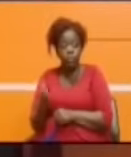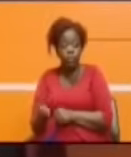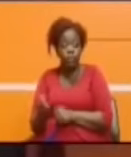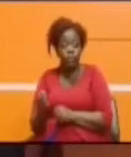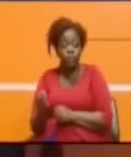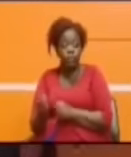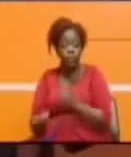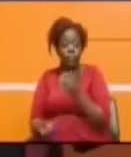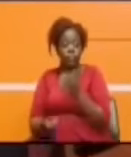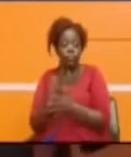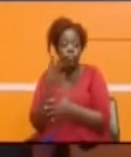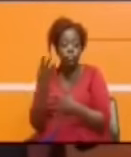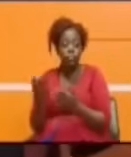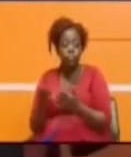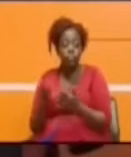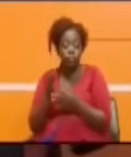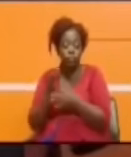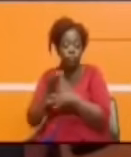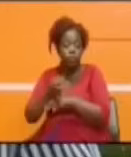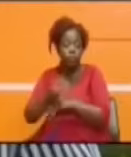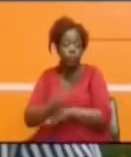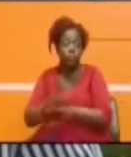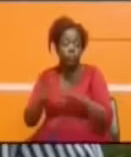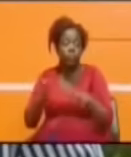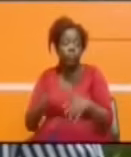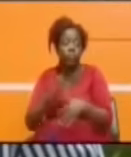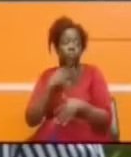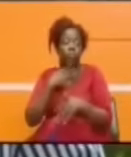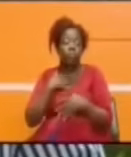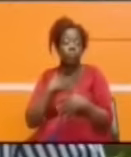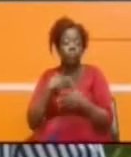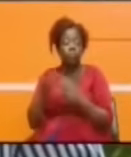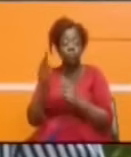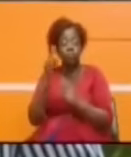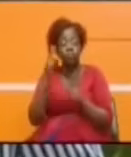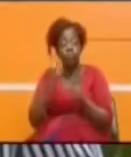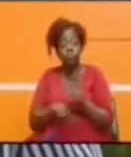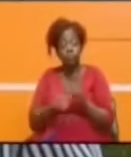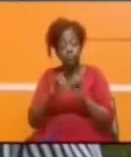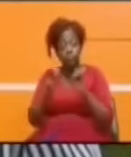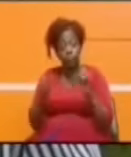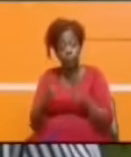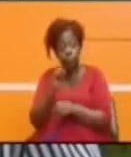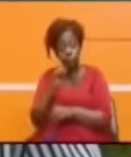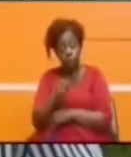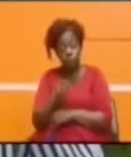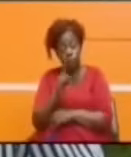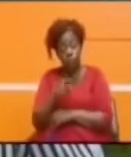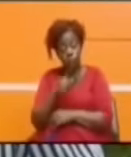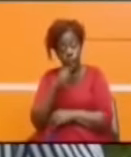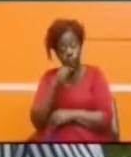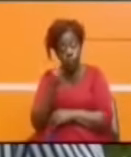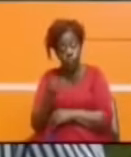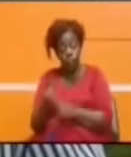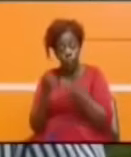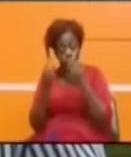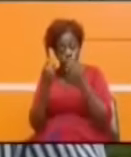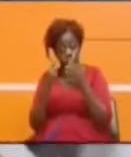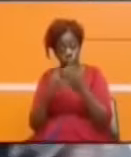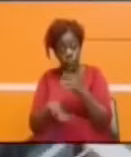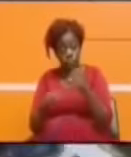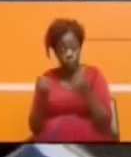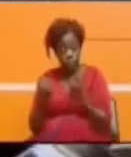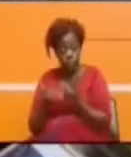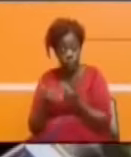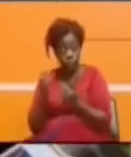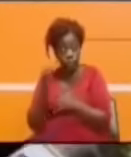yamuleetera okumuvuga ye nga bw'ayagala. Abataka bagamba baagezaako okulabula munnaabwe ng'abategeeza kimu nga mukyala